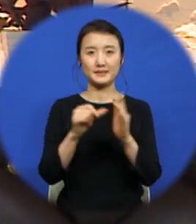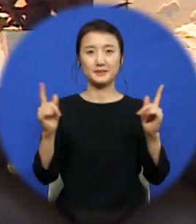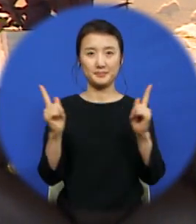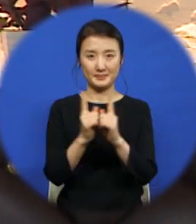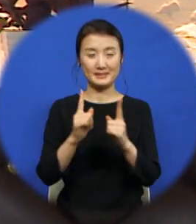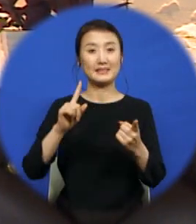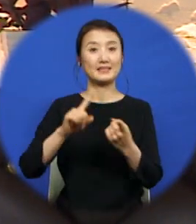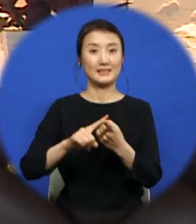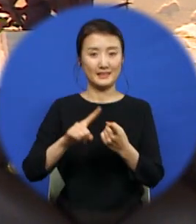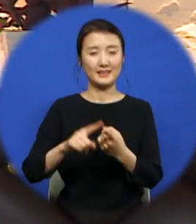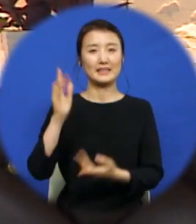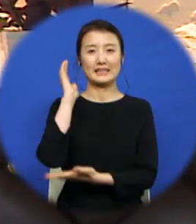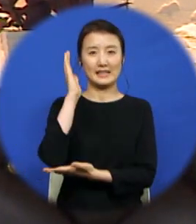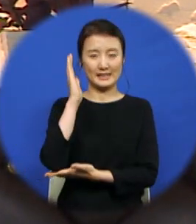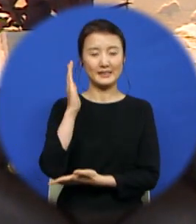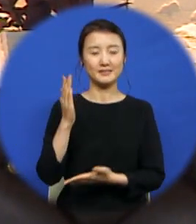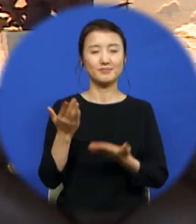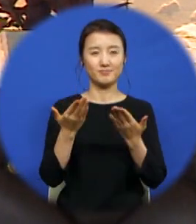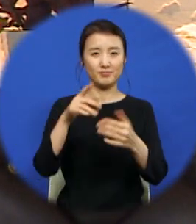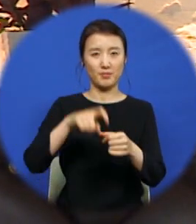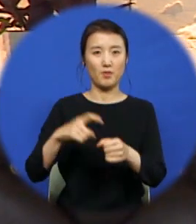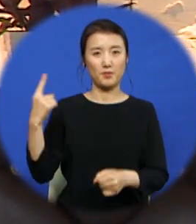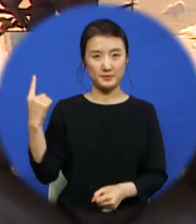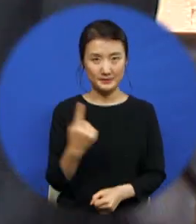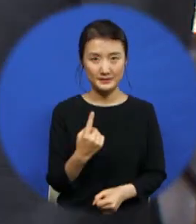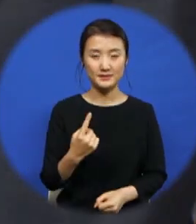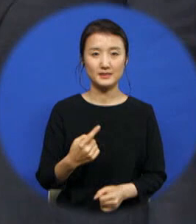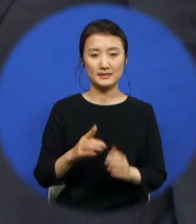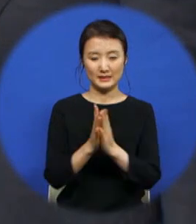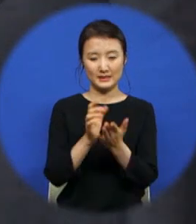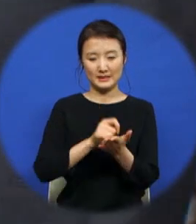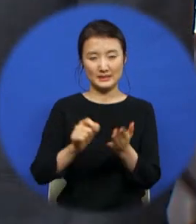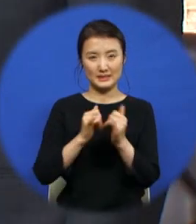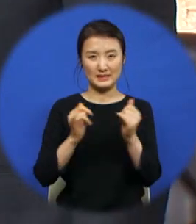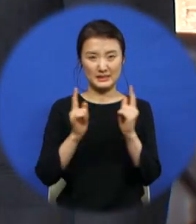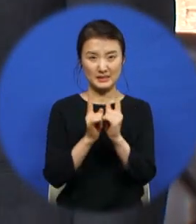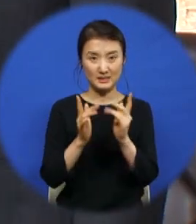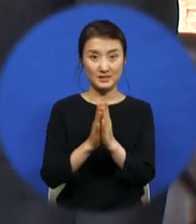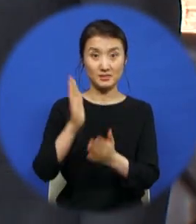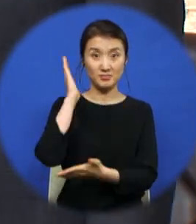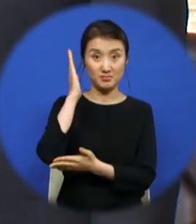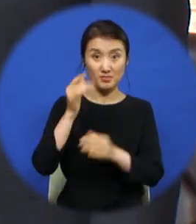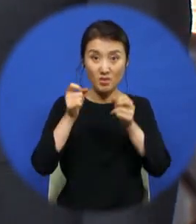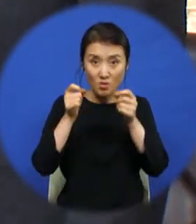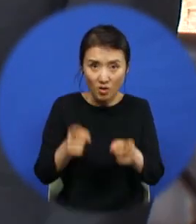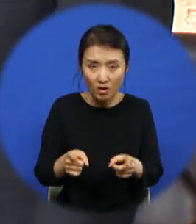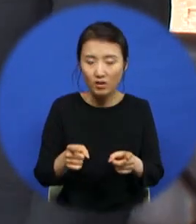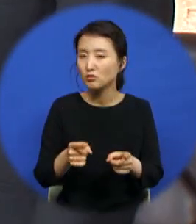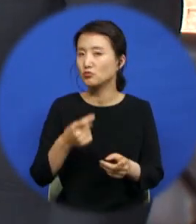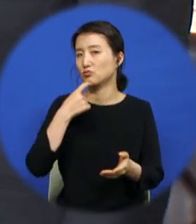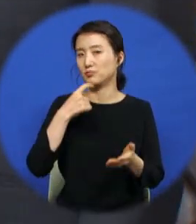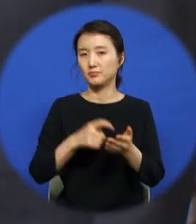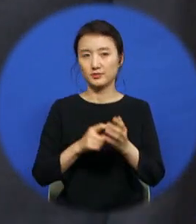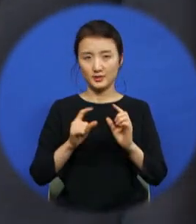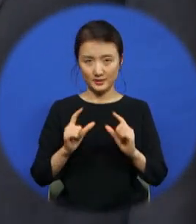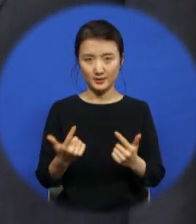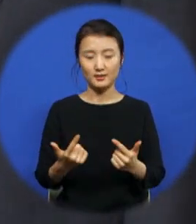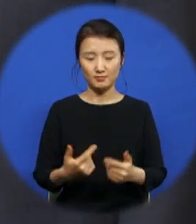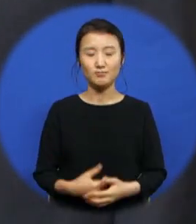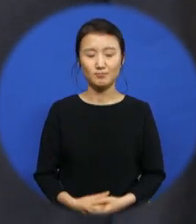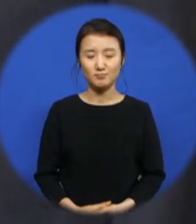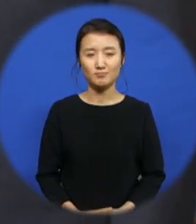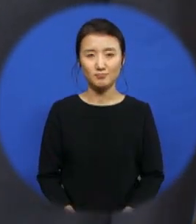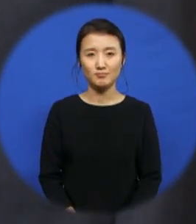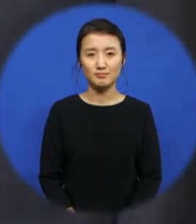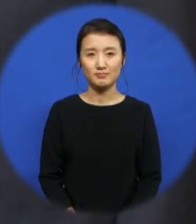직강 은 흔하지 않다 오늘은 8 무대서 인생을 만나다 9 반전 입니다 첫 시간 보다